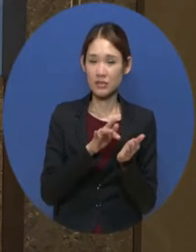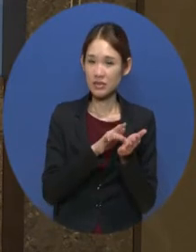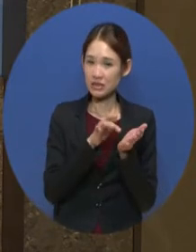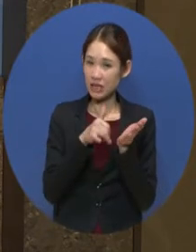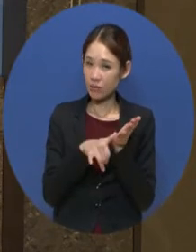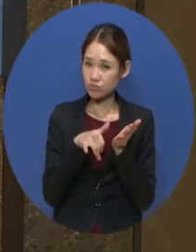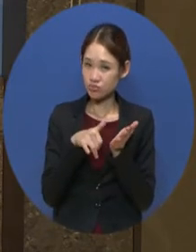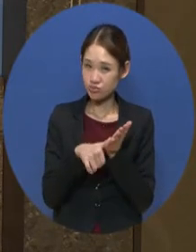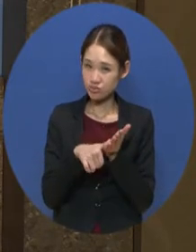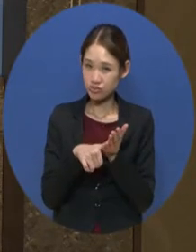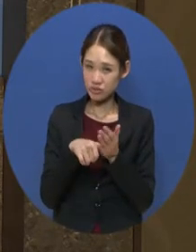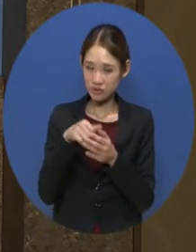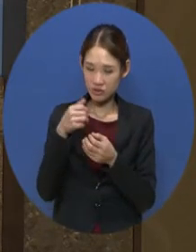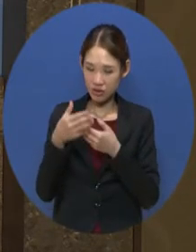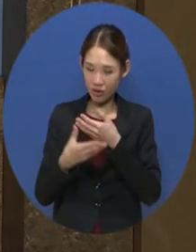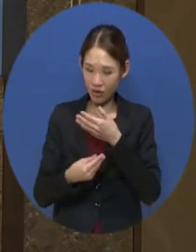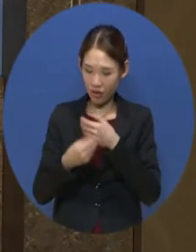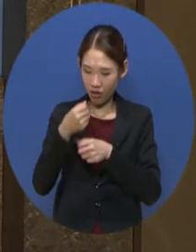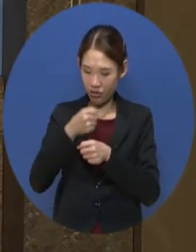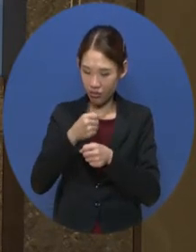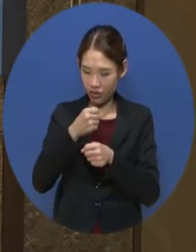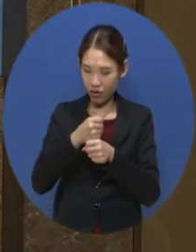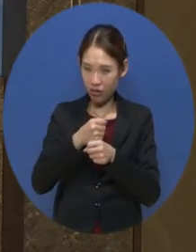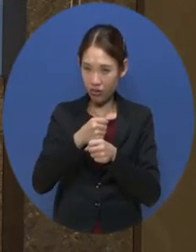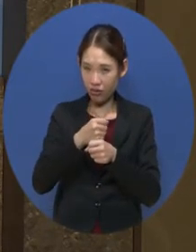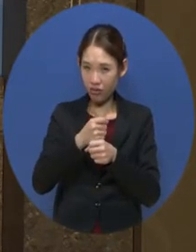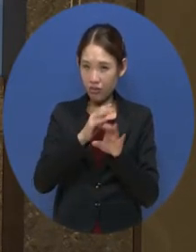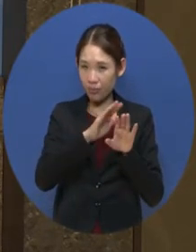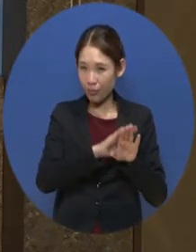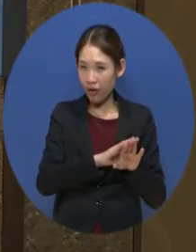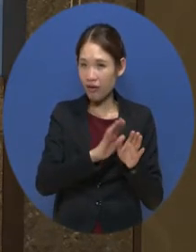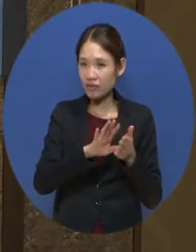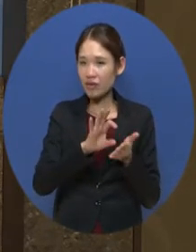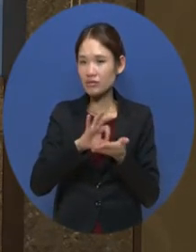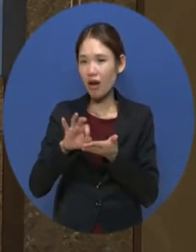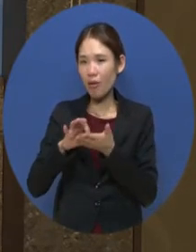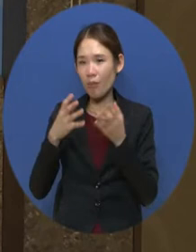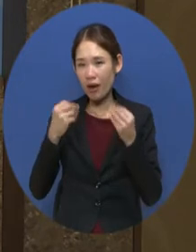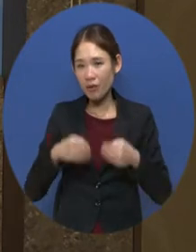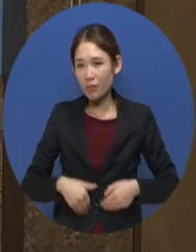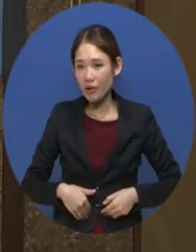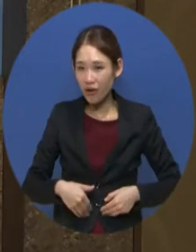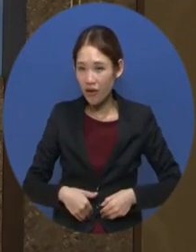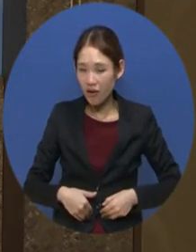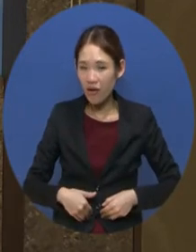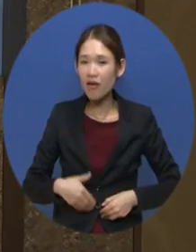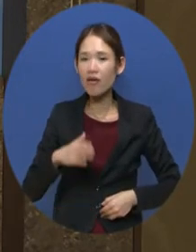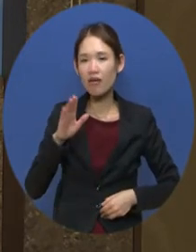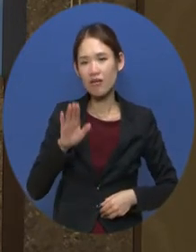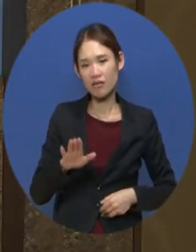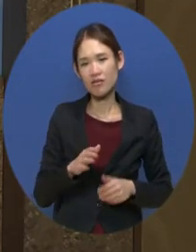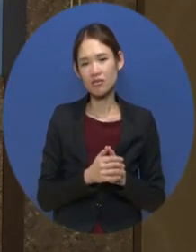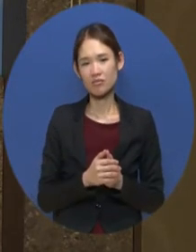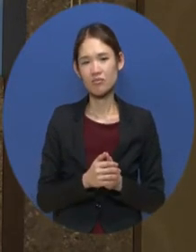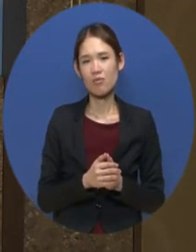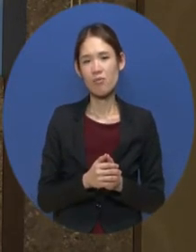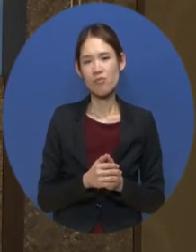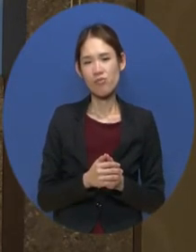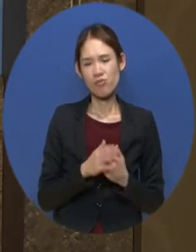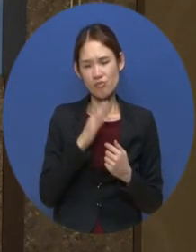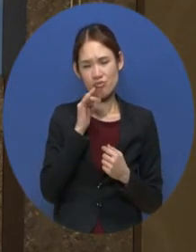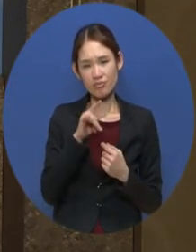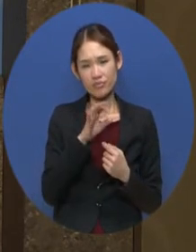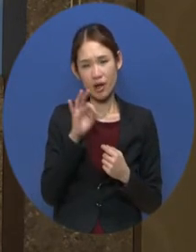의약품 어플리케이션을 만들었는데 많이 써야 되잖아요. 많이 네. 활용들 해주기를 바라잖아요. 네. 근데 정말